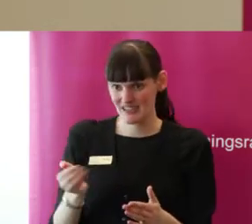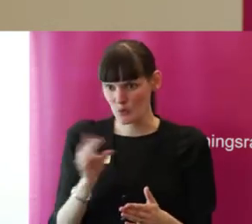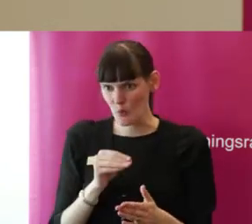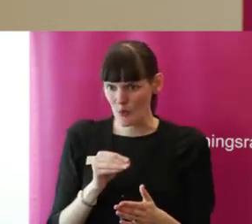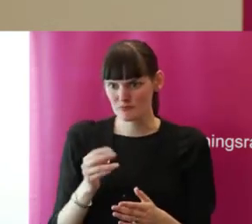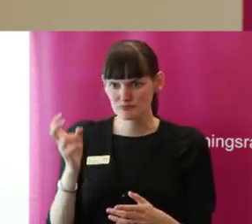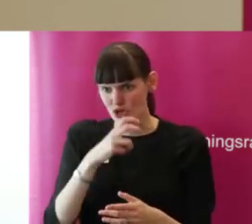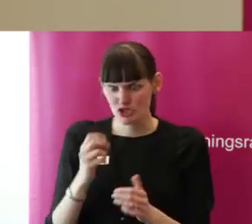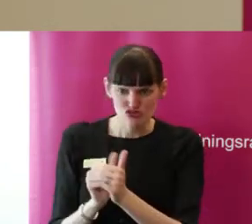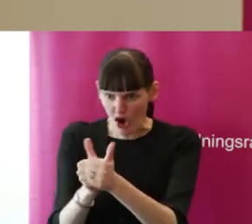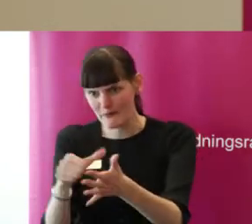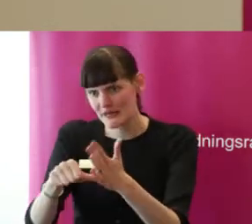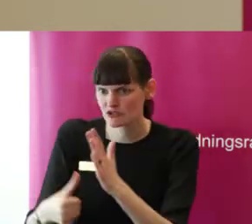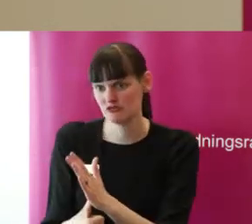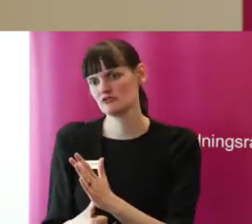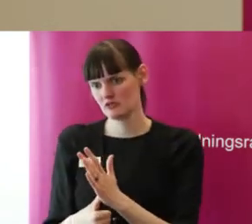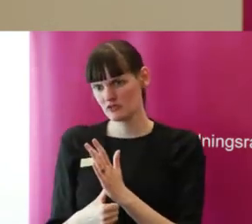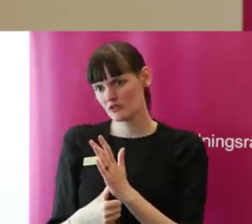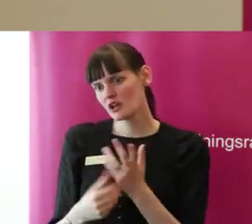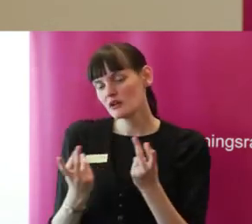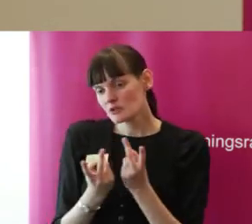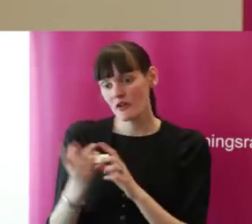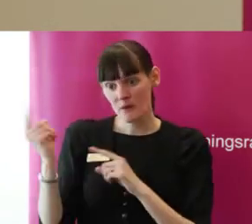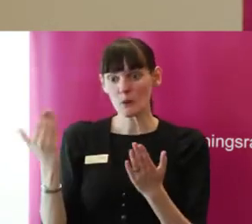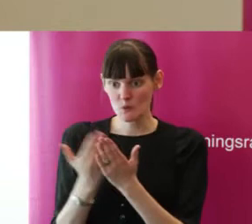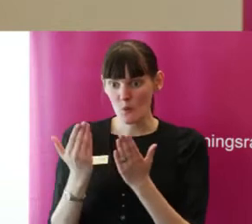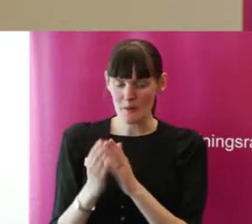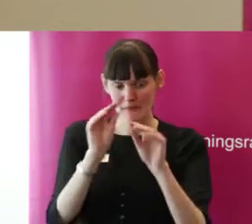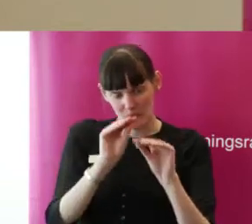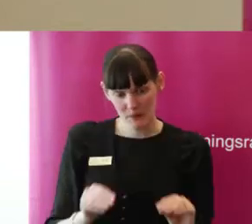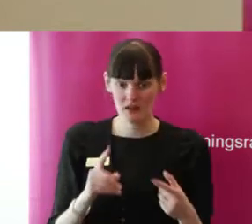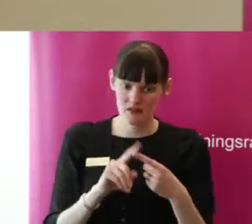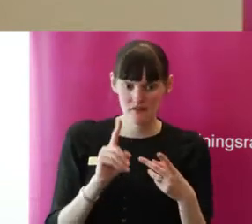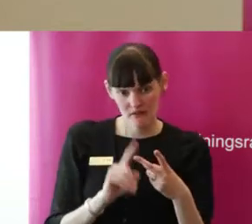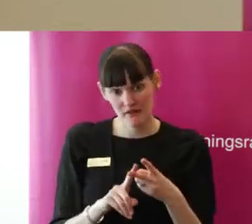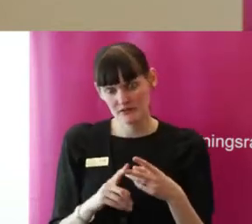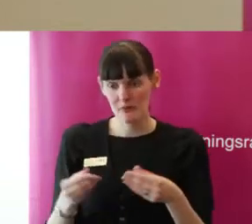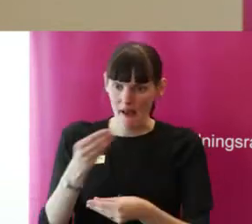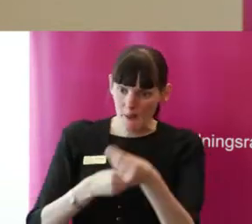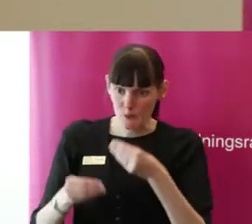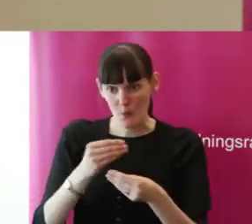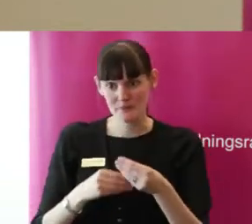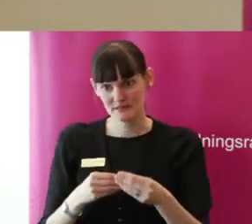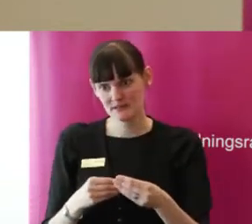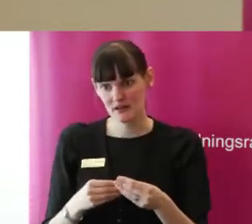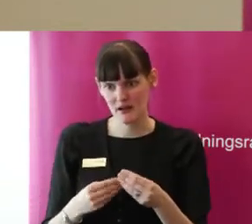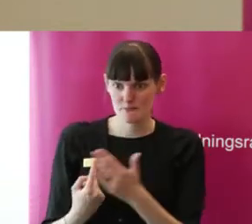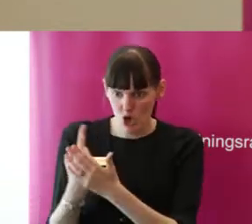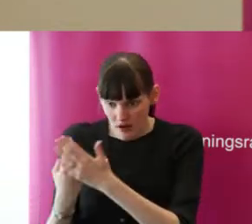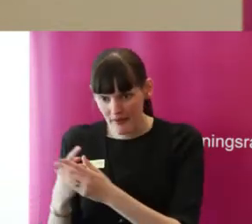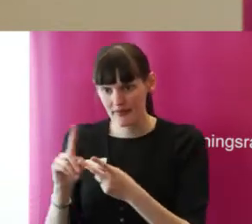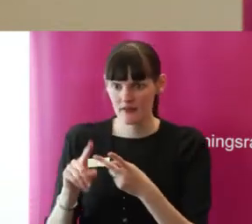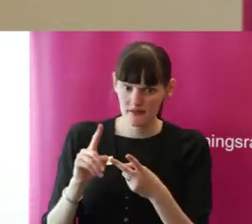Så själva folkhögskolepedagogiken, de ekonomiska förutsättningarna eller själva folkhögskolans